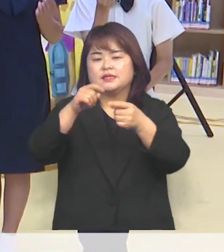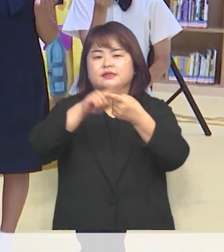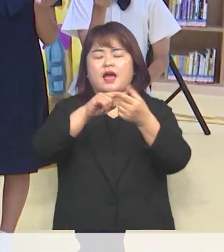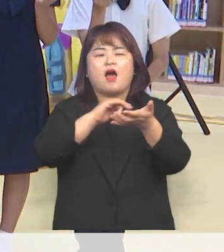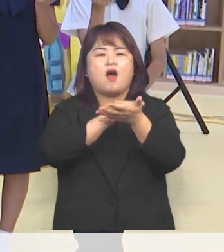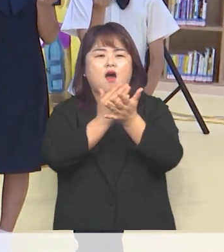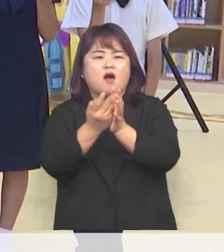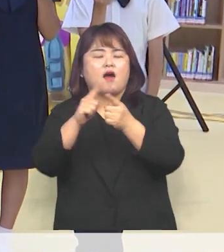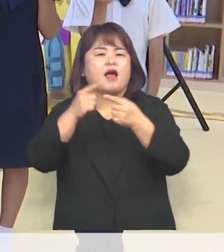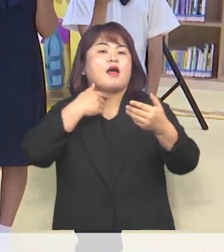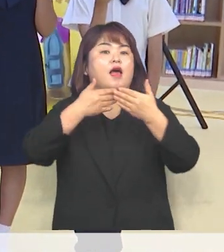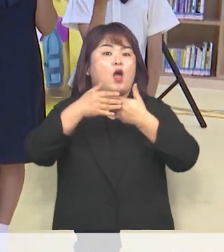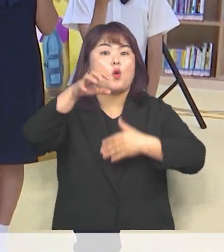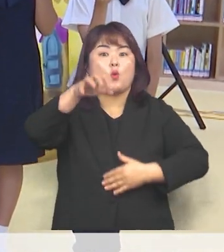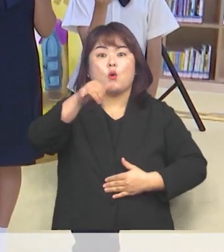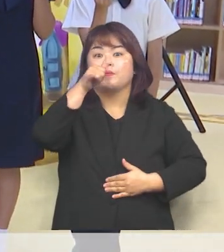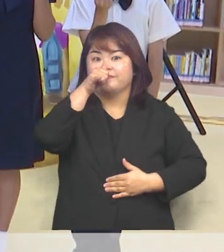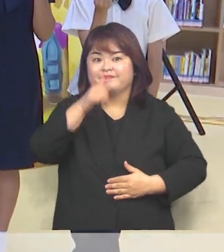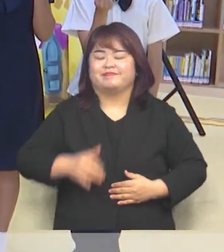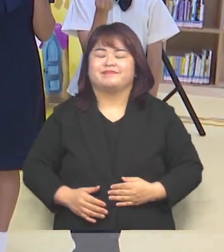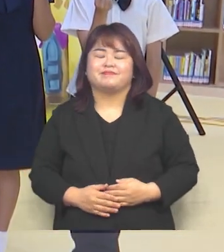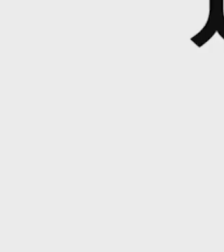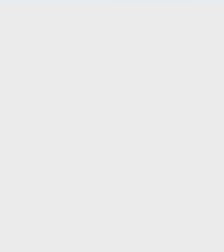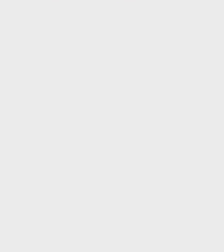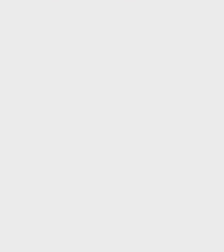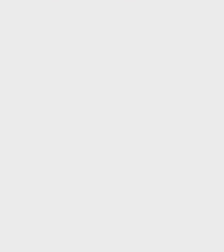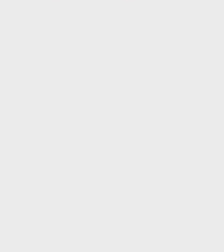다양한 체험 공간이 마련돼 있습니다.